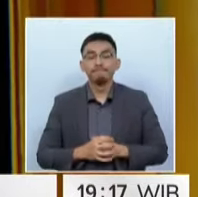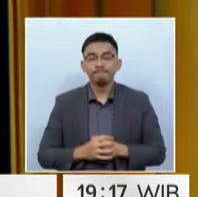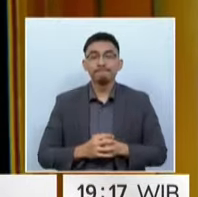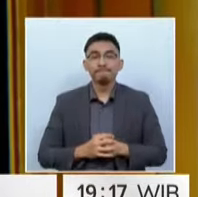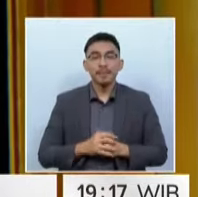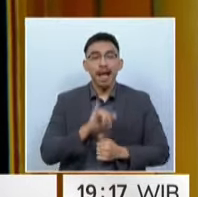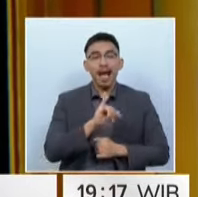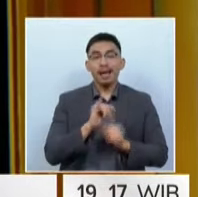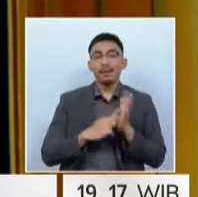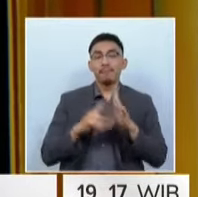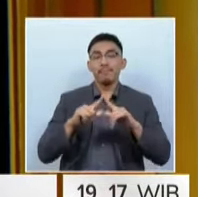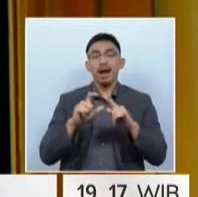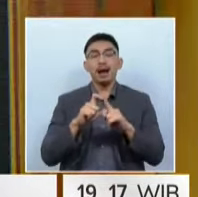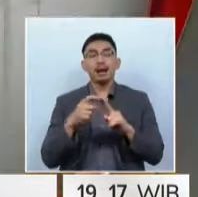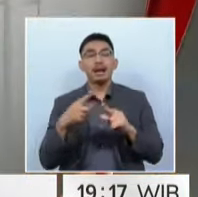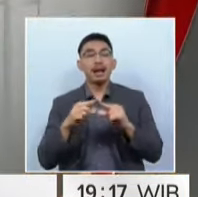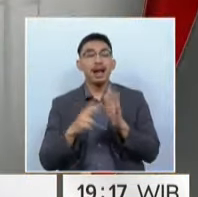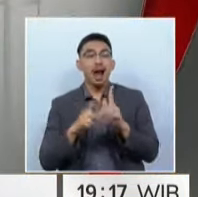Universitas